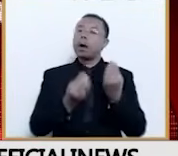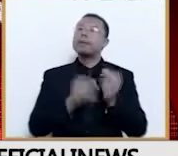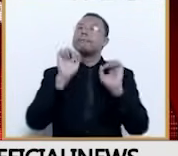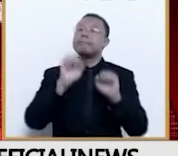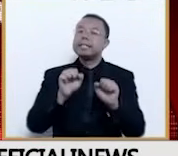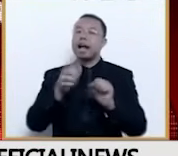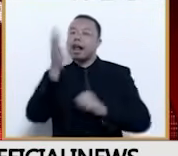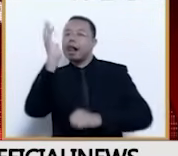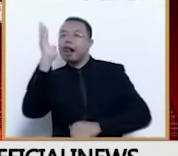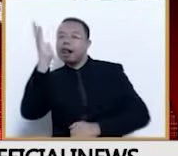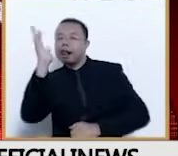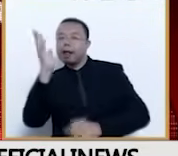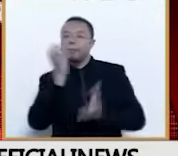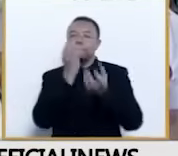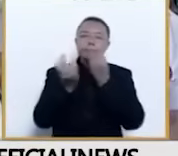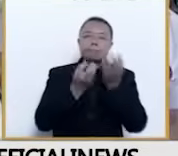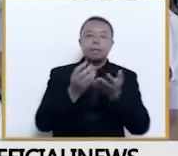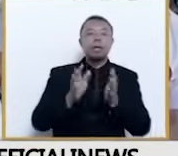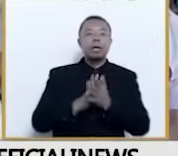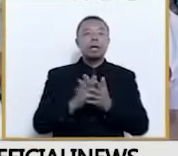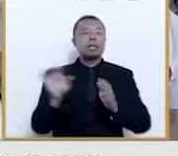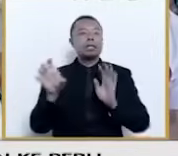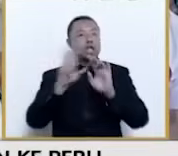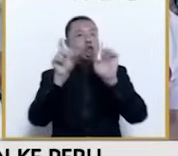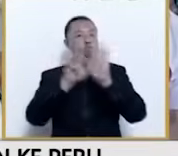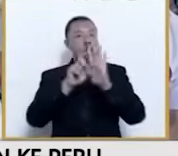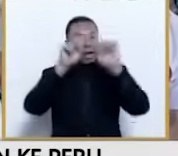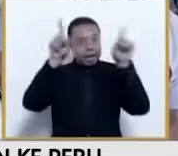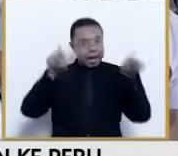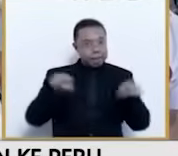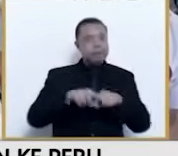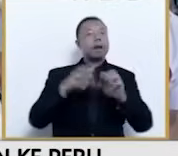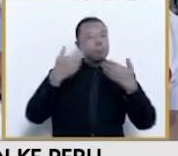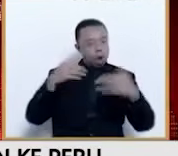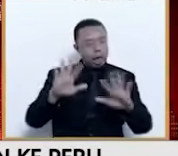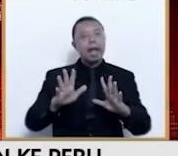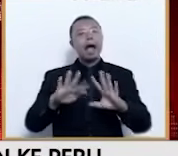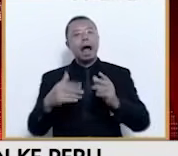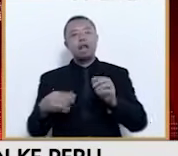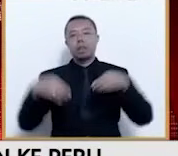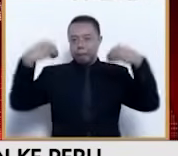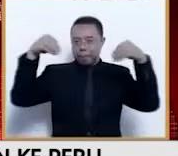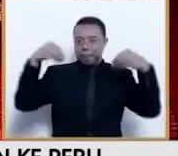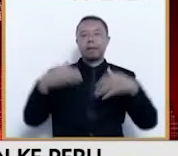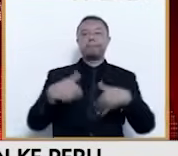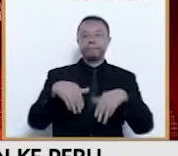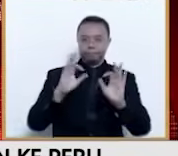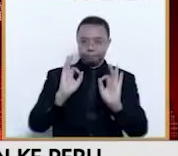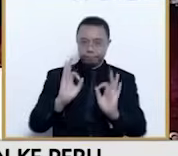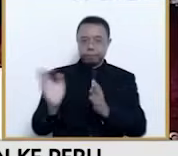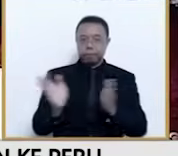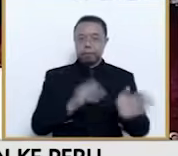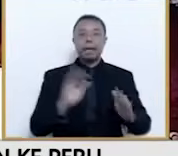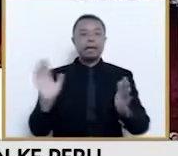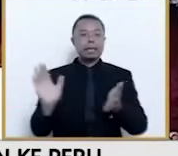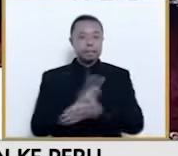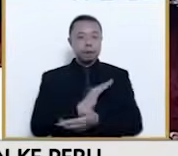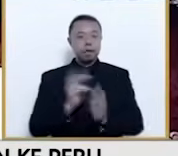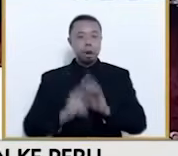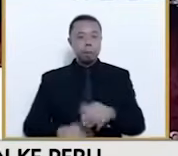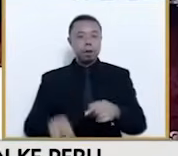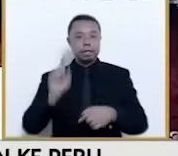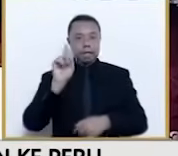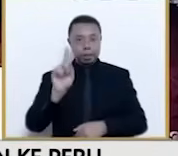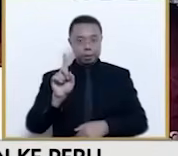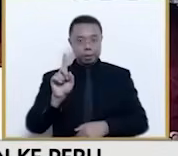melakukan pemaparan dalam bentuk gambar dan materi presentasi. Ya, dan kesempatan